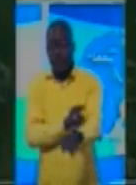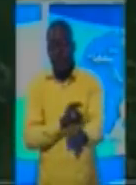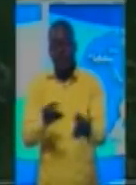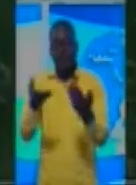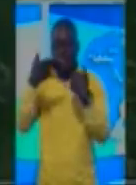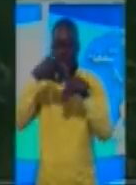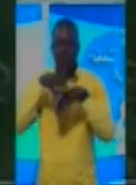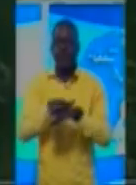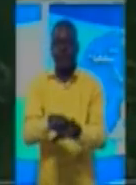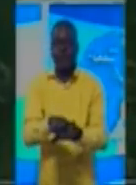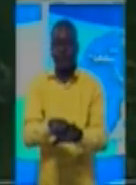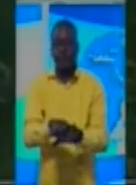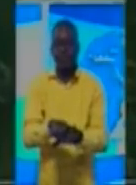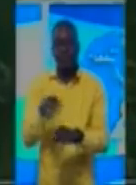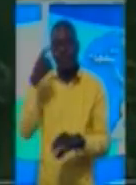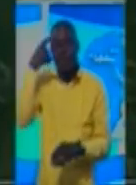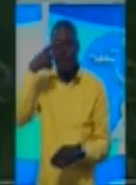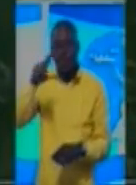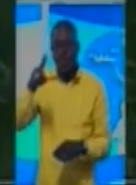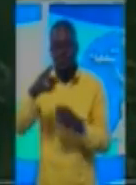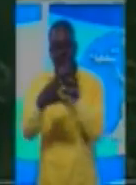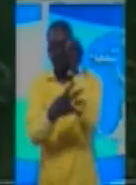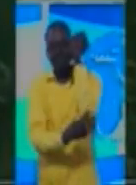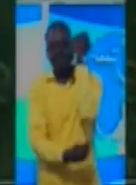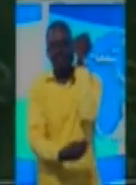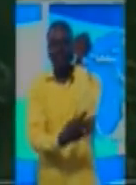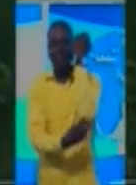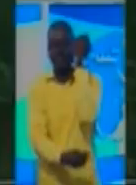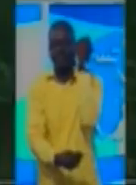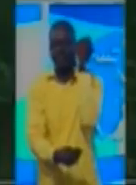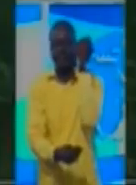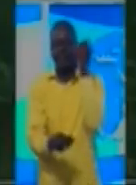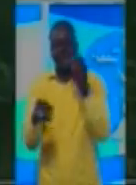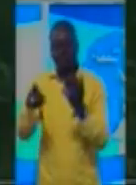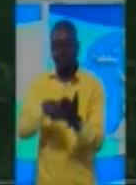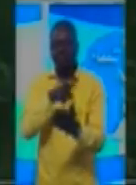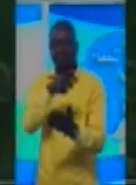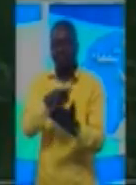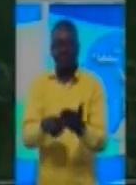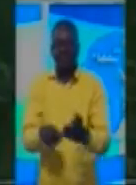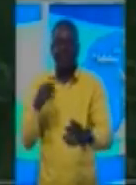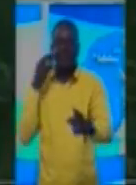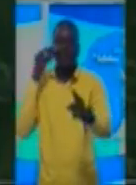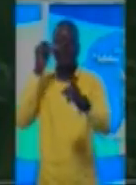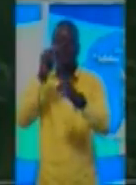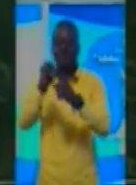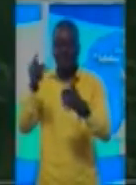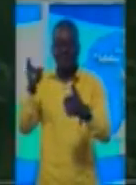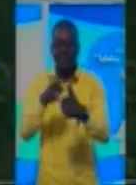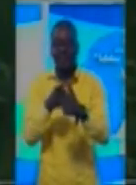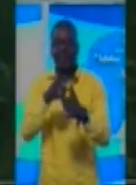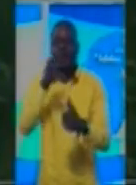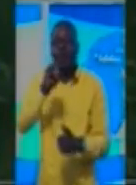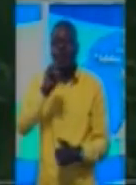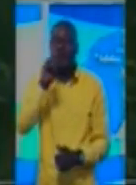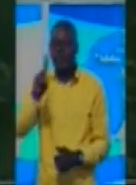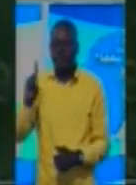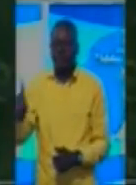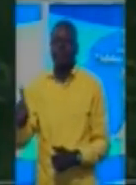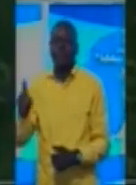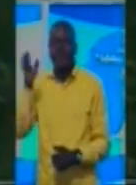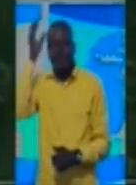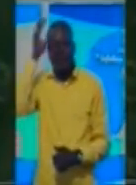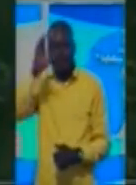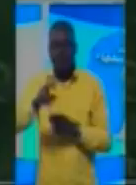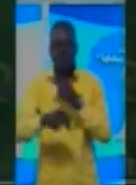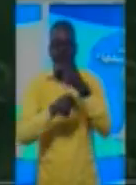inclusif. En ce qui concerne la pauvreté, son élimination reste l'objectif premier des ODD, car selon les